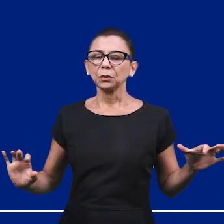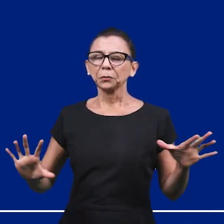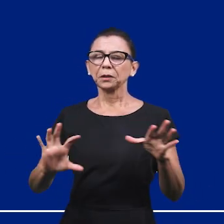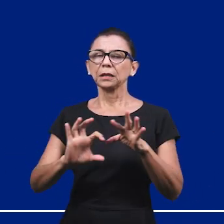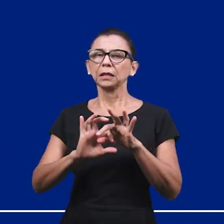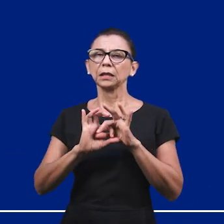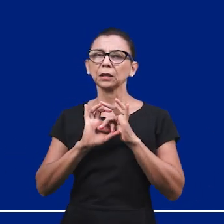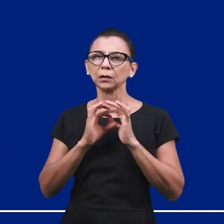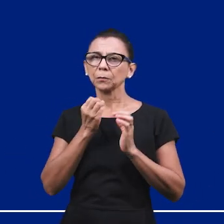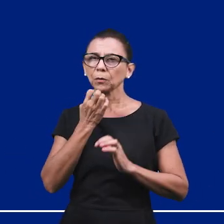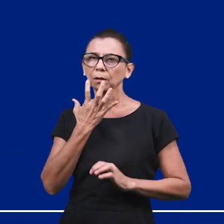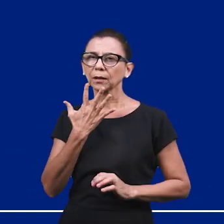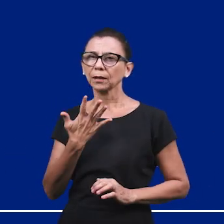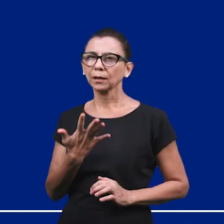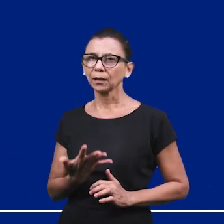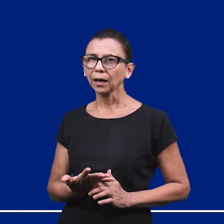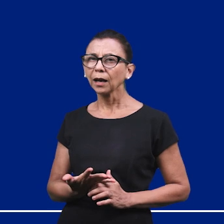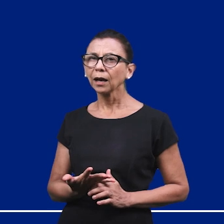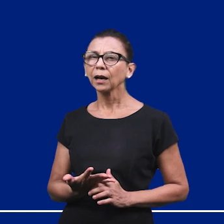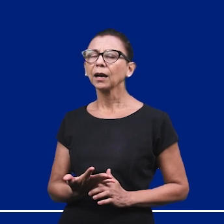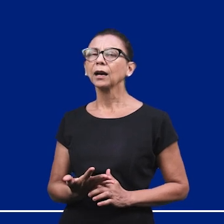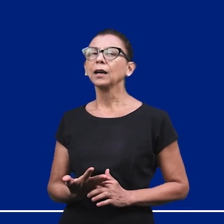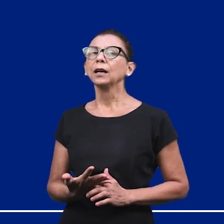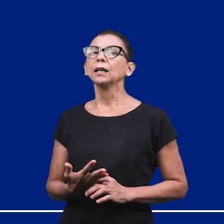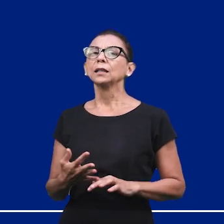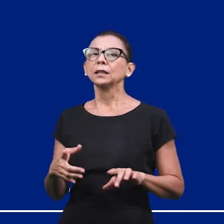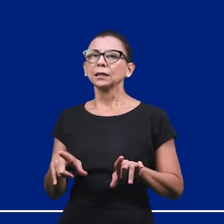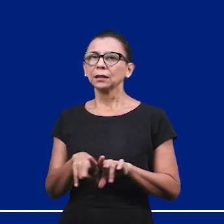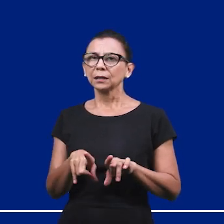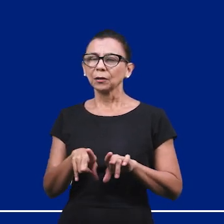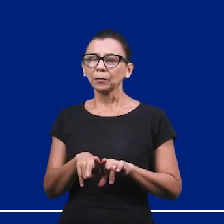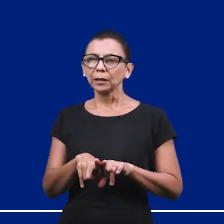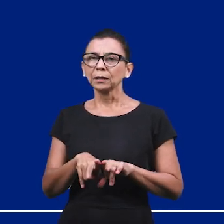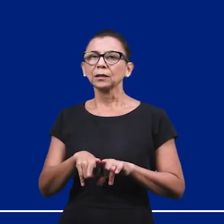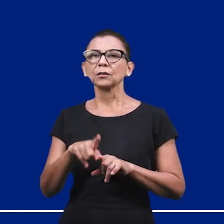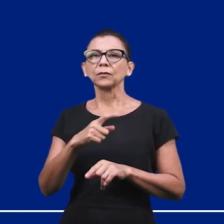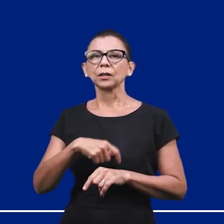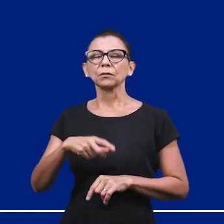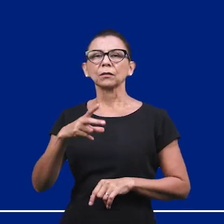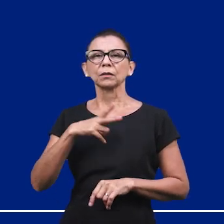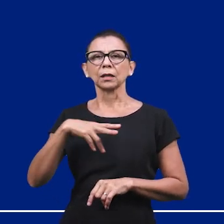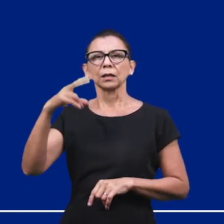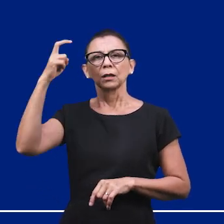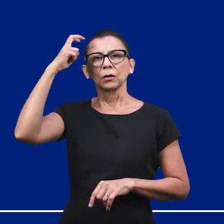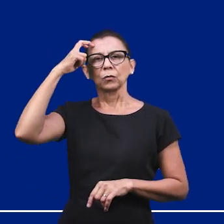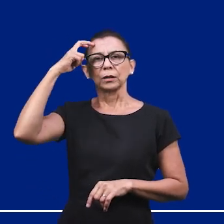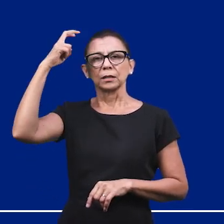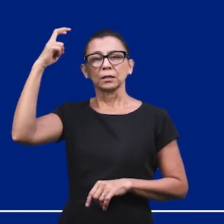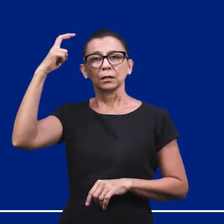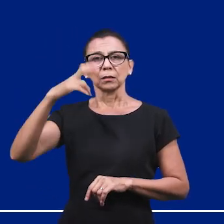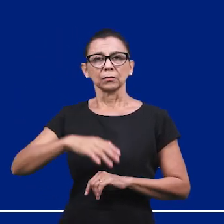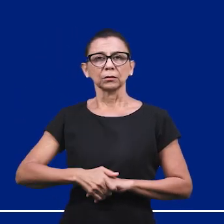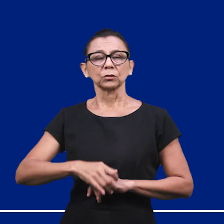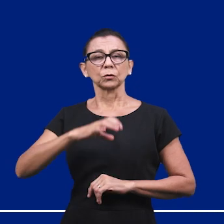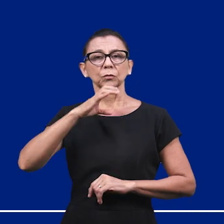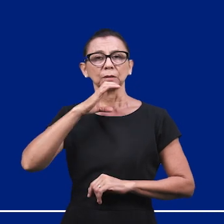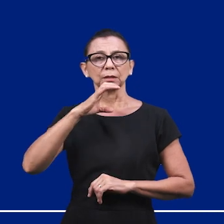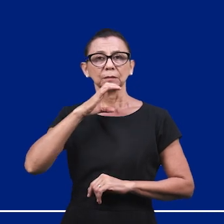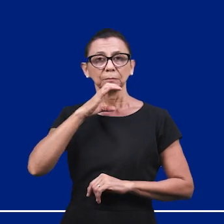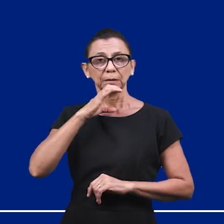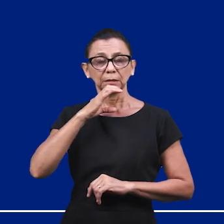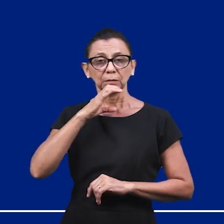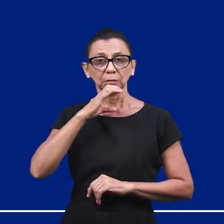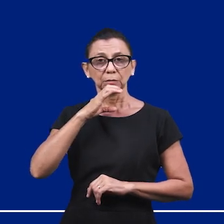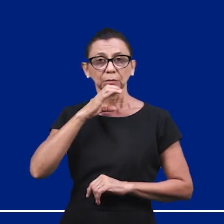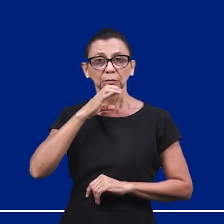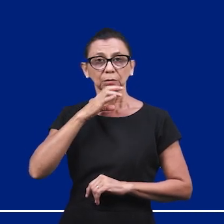uni en charité et enrichi de la plénitude de l'intelligence pour la connaissance du mystère de